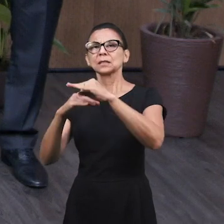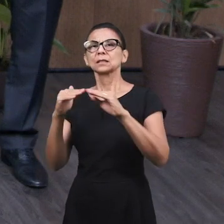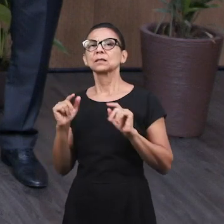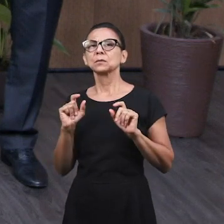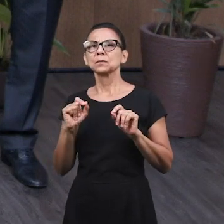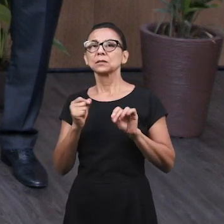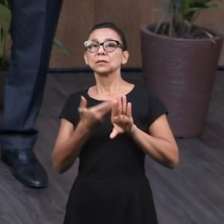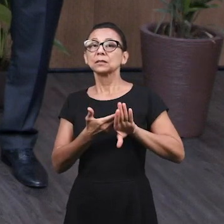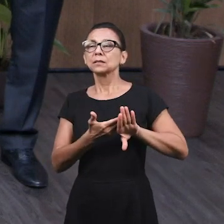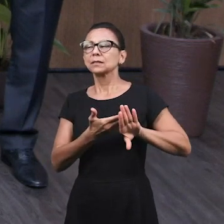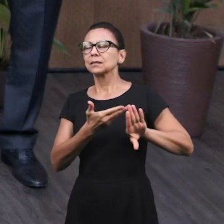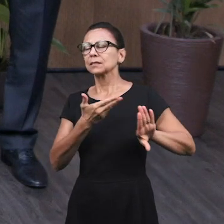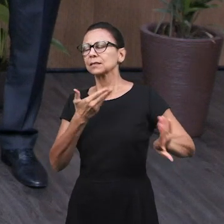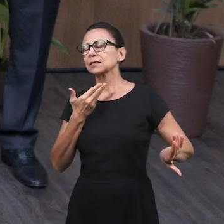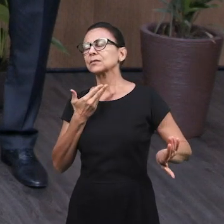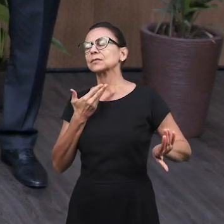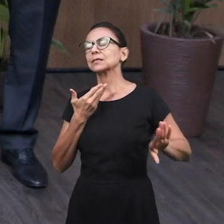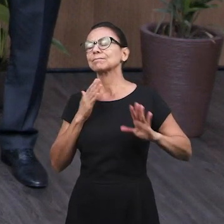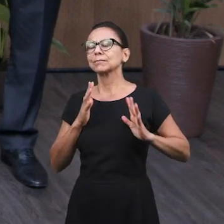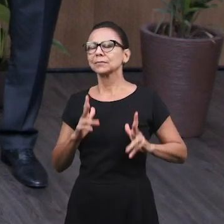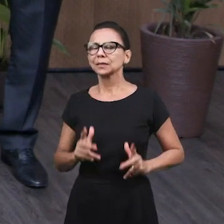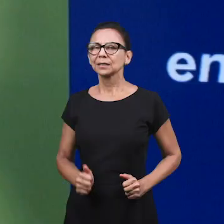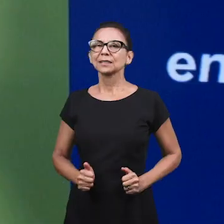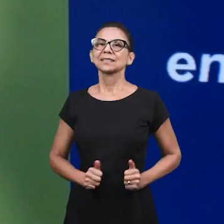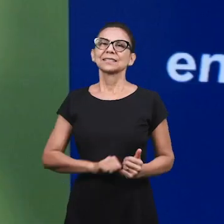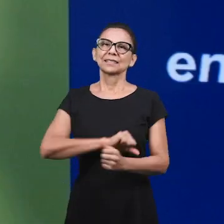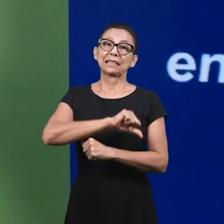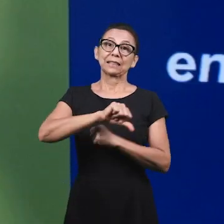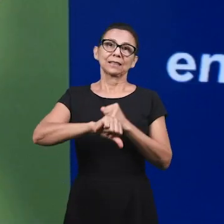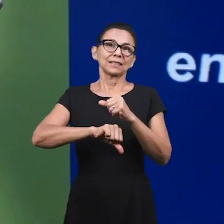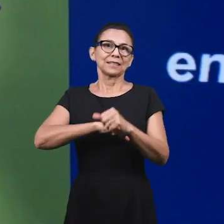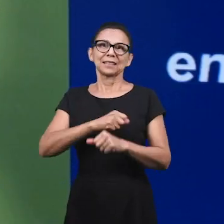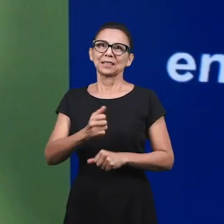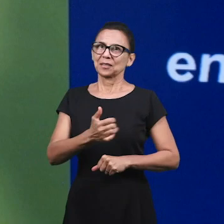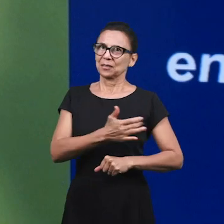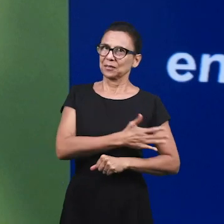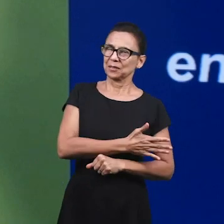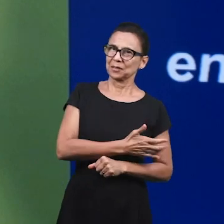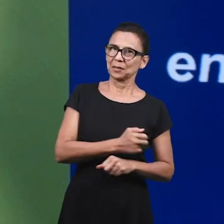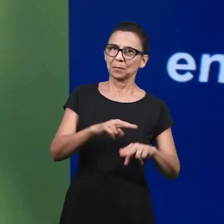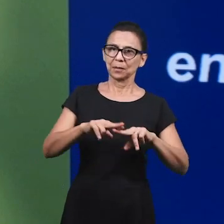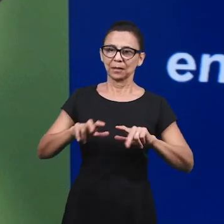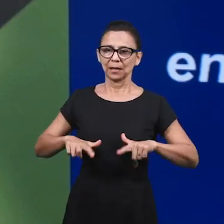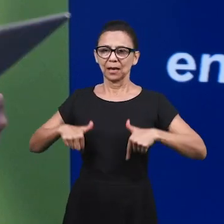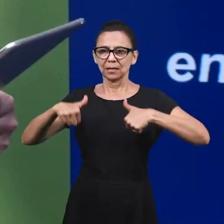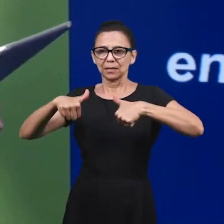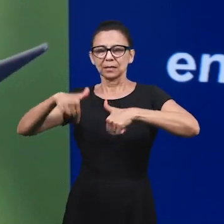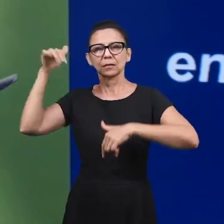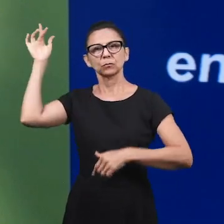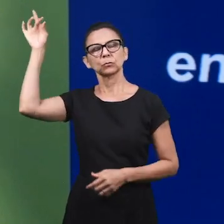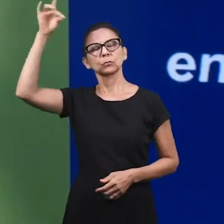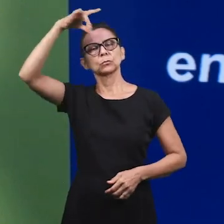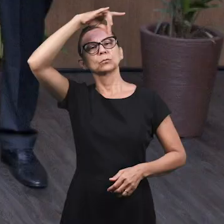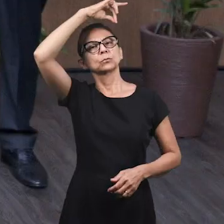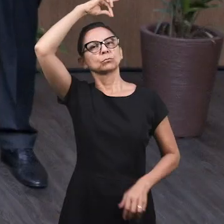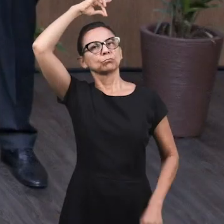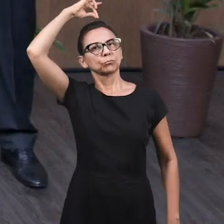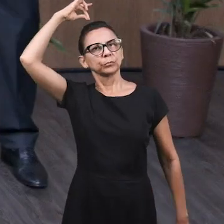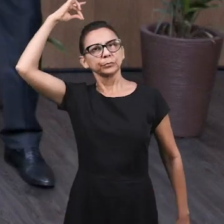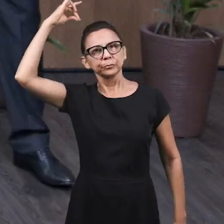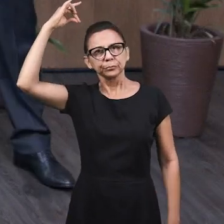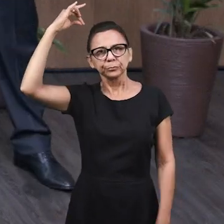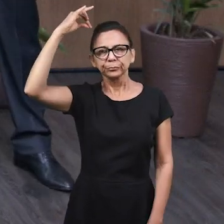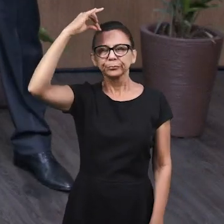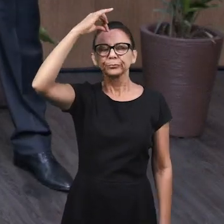de santificação, à travers formação du Saint-Esprit, através qui a été do Espírito Santo. ce qui s'est passé